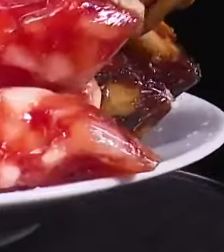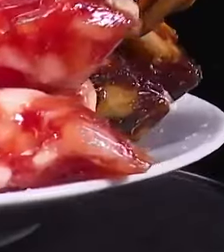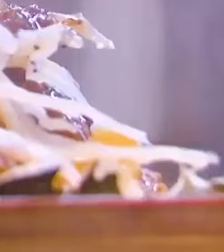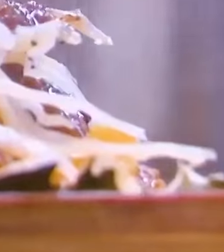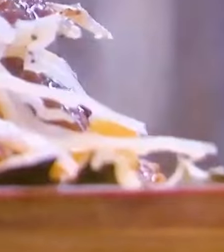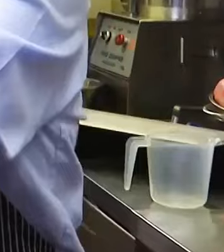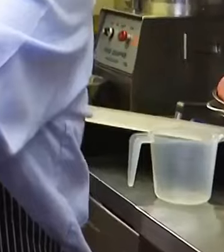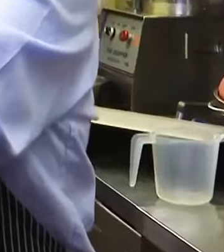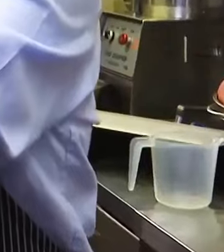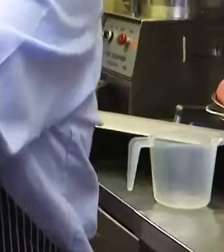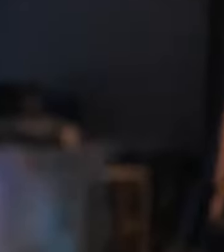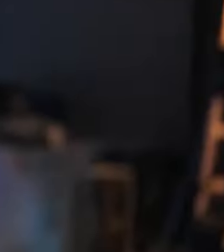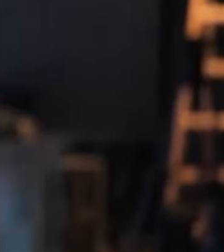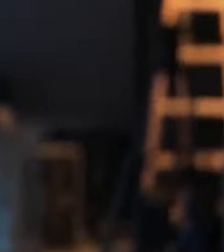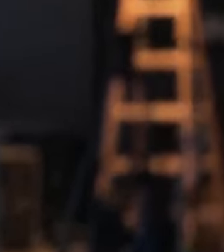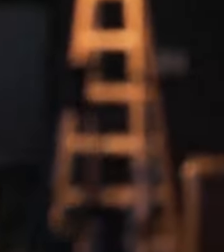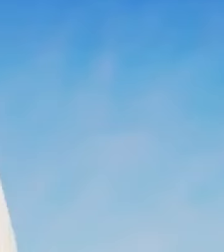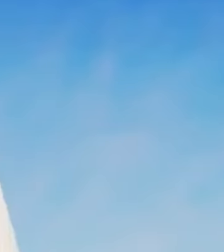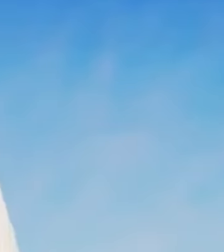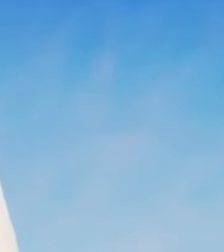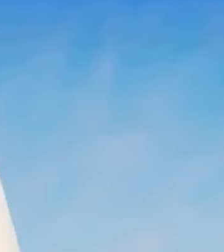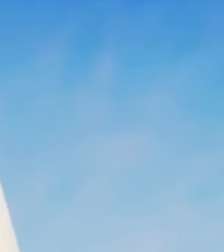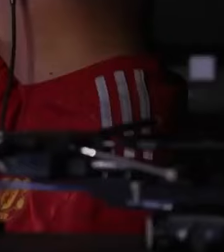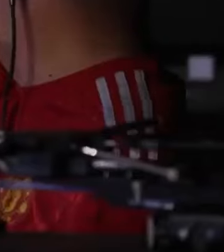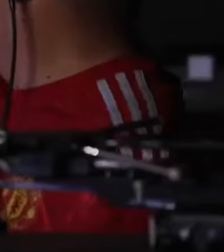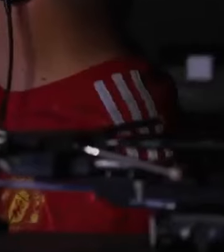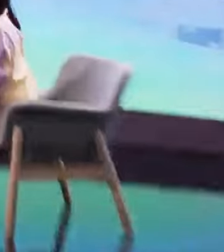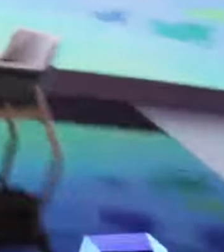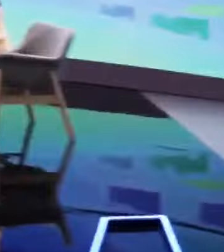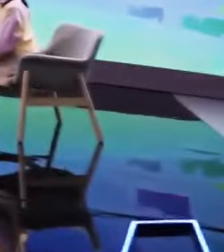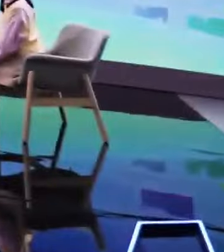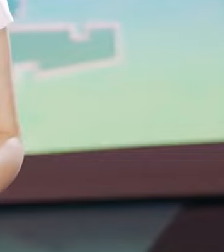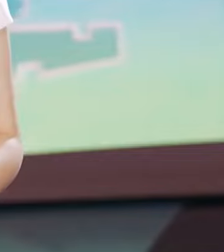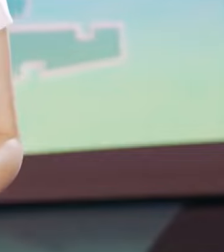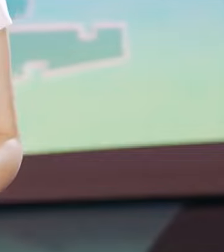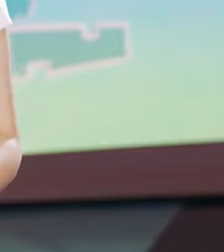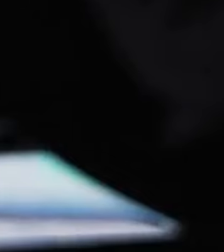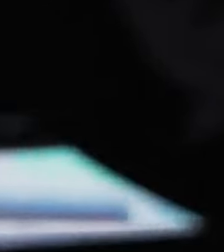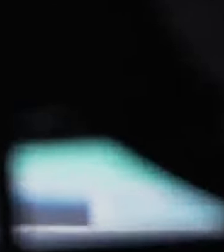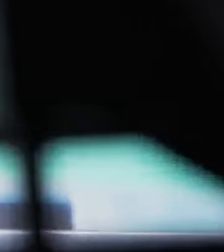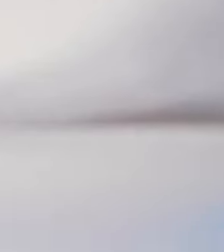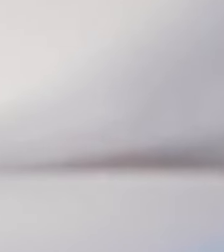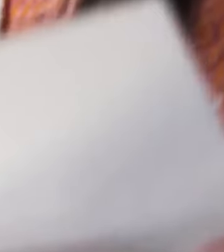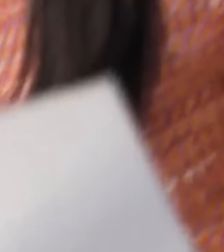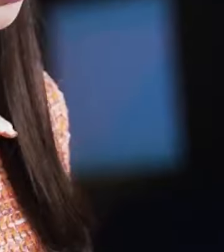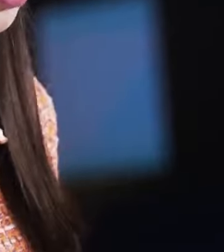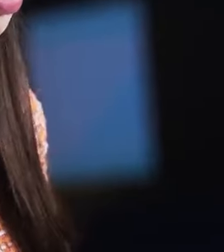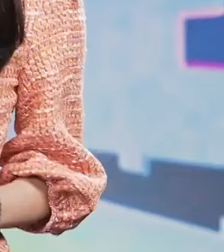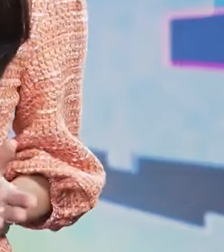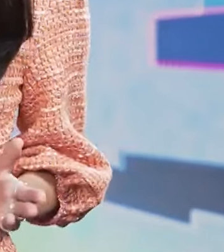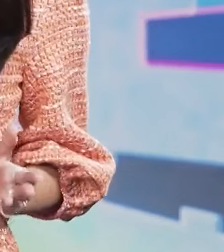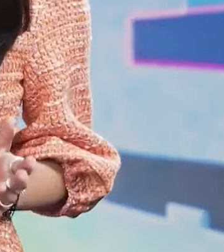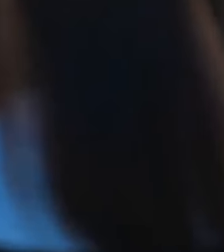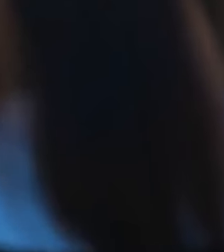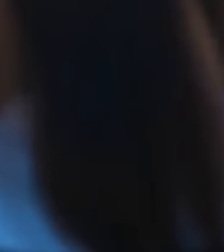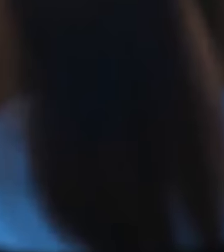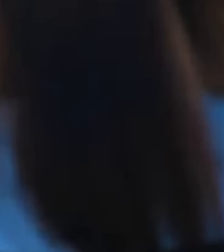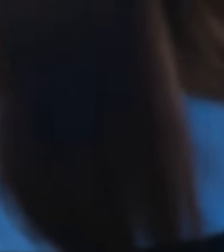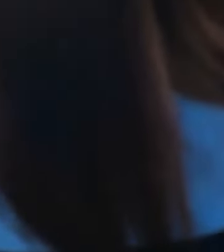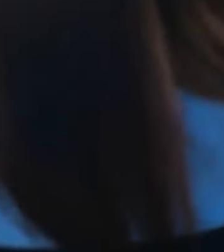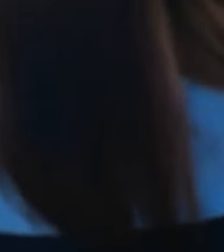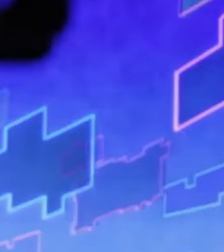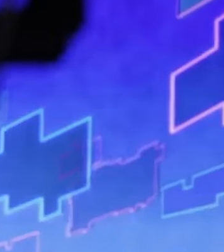得本地特色滋味推介， 还会报道新科技 和最 hit 的城中热话， 务求将八方信息 凝